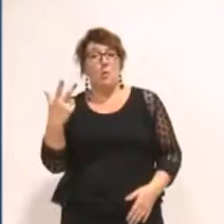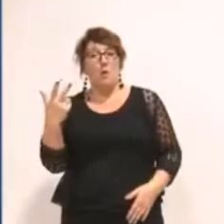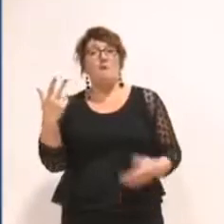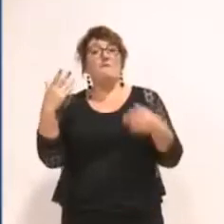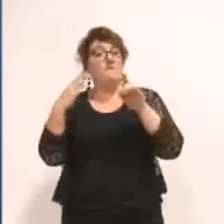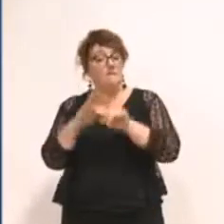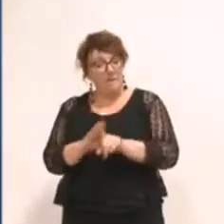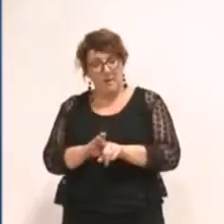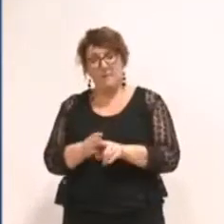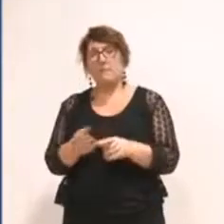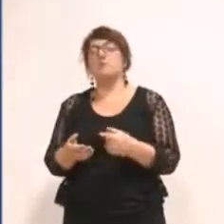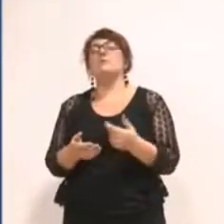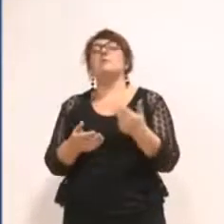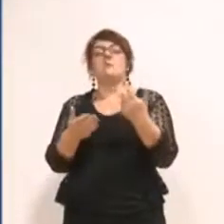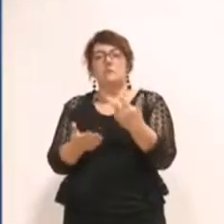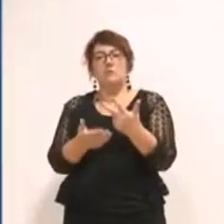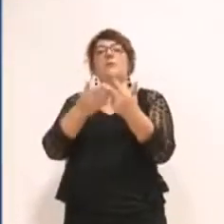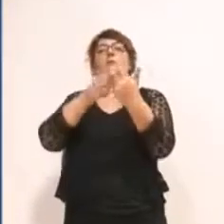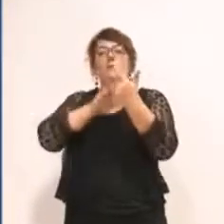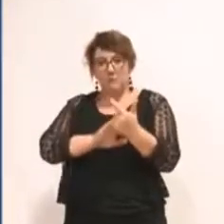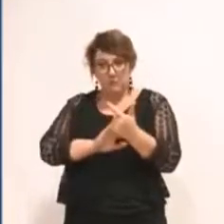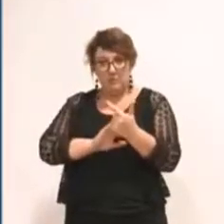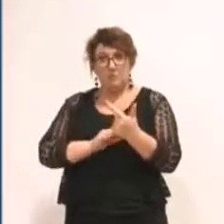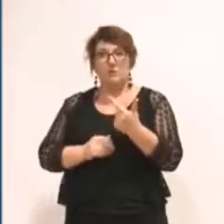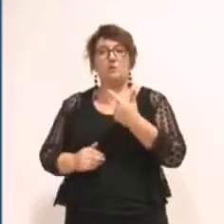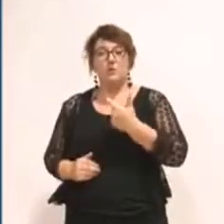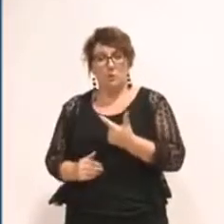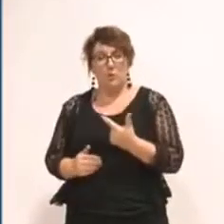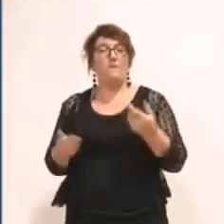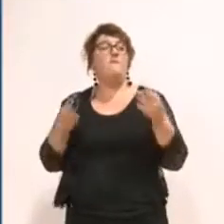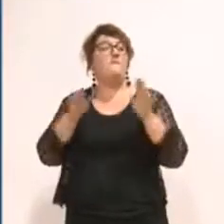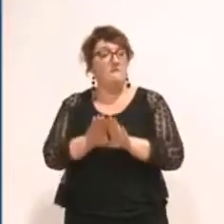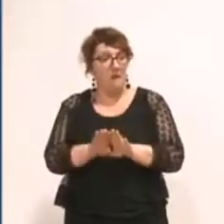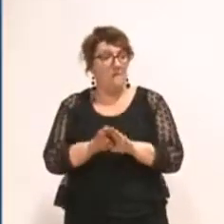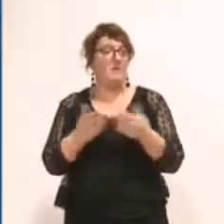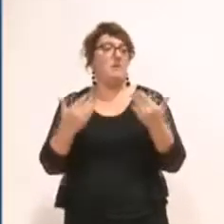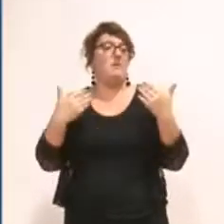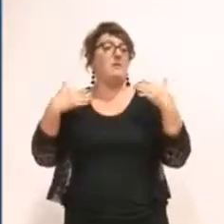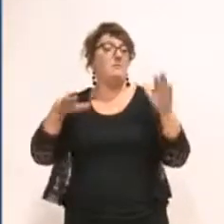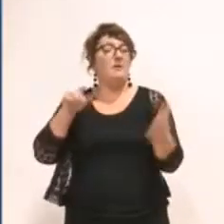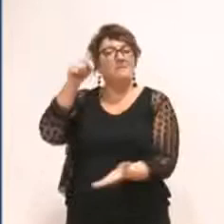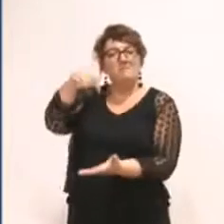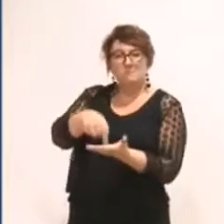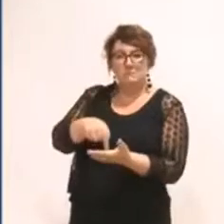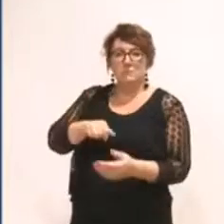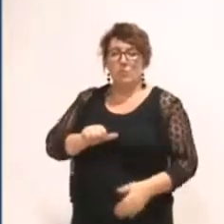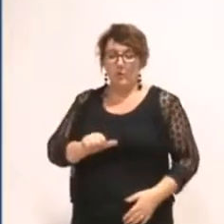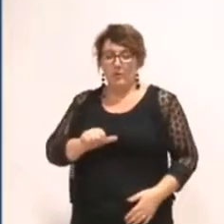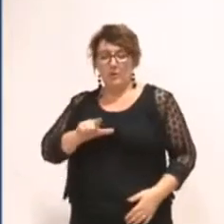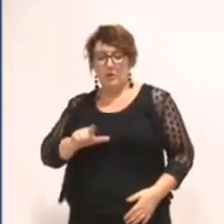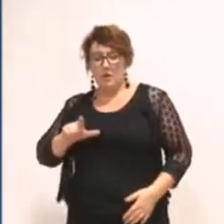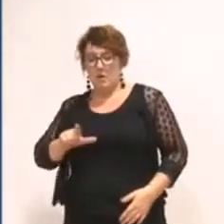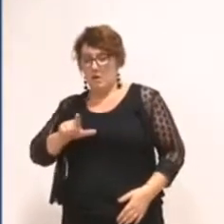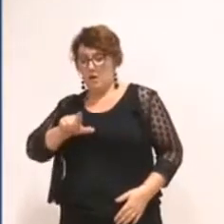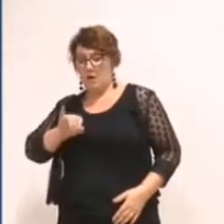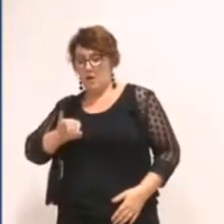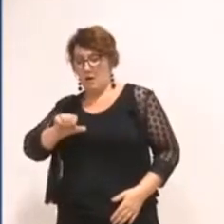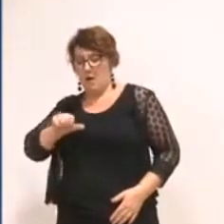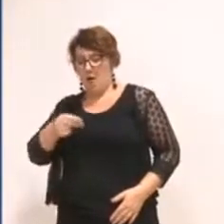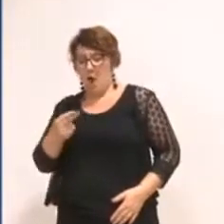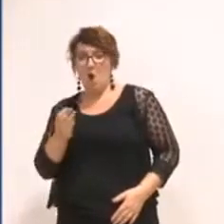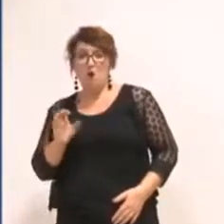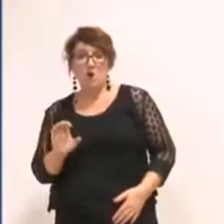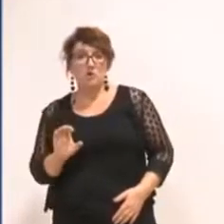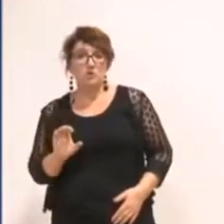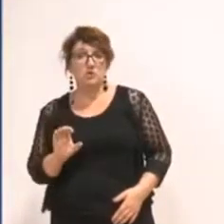bibliothèques. Bon, cela dit, sur l'alliance, bon, vous aviez certainement